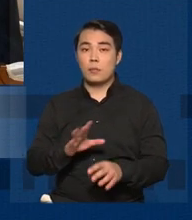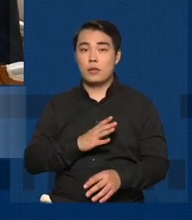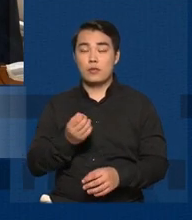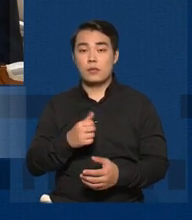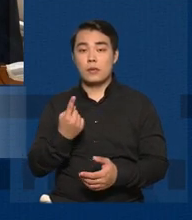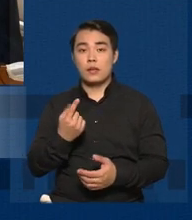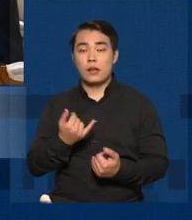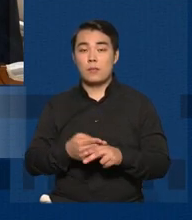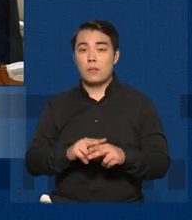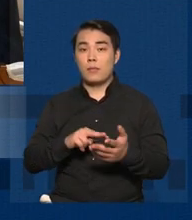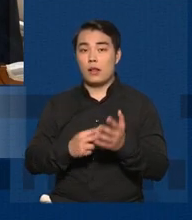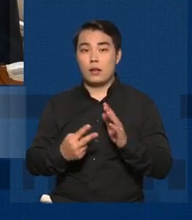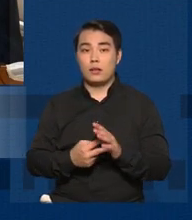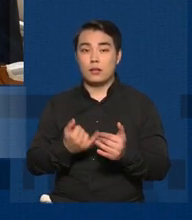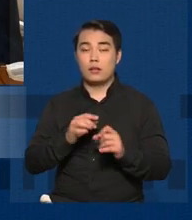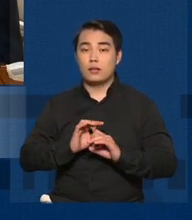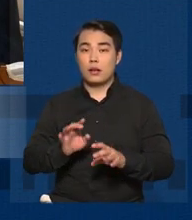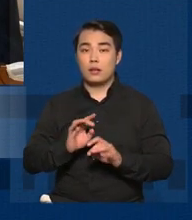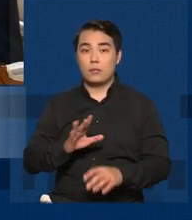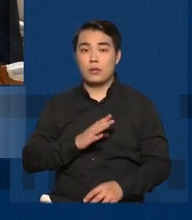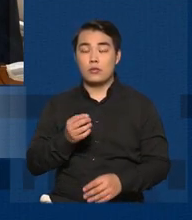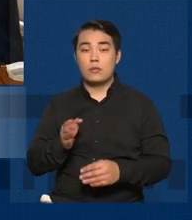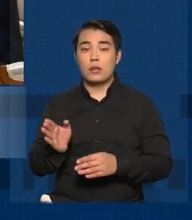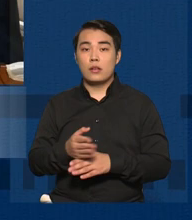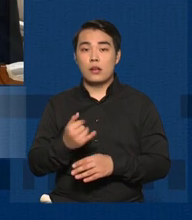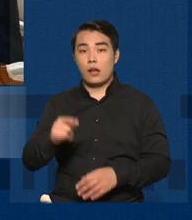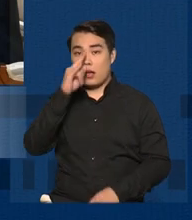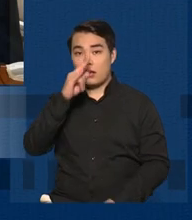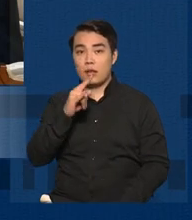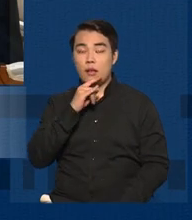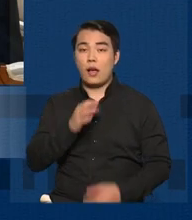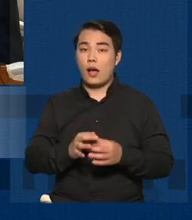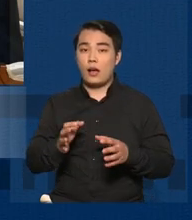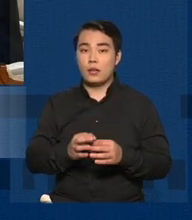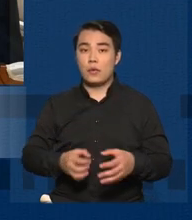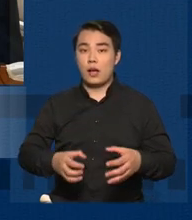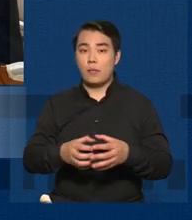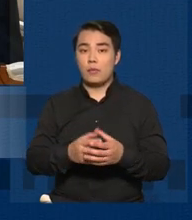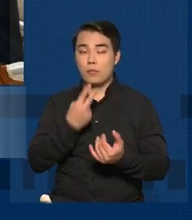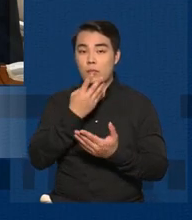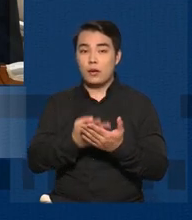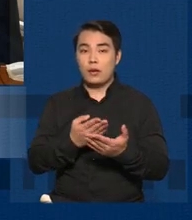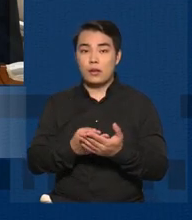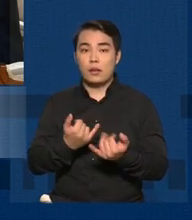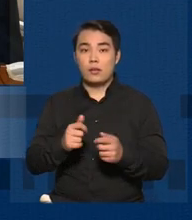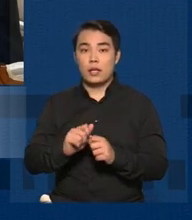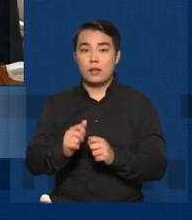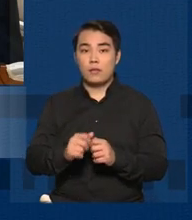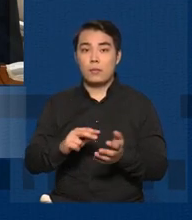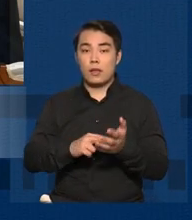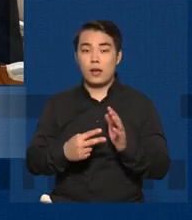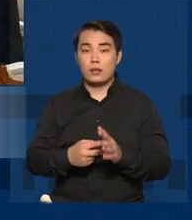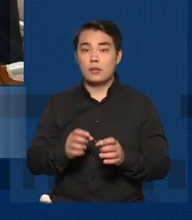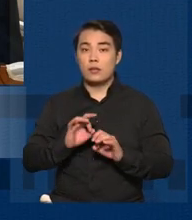қалдағы жоспар жөнде баянды. Бұдан бөлек Қазатомөнеркәсіп компаниялар тобы жүзеге асырып жатқан инвестициялық жобалар туралы